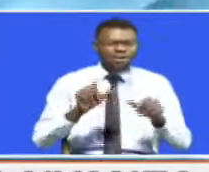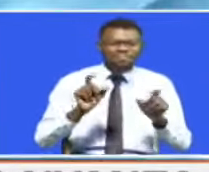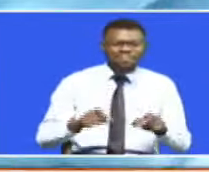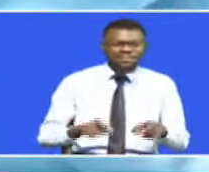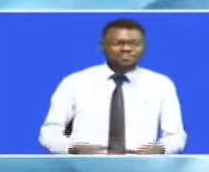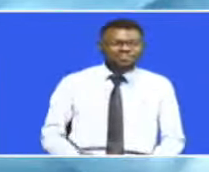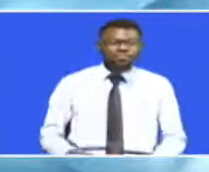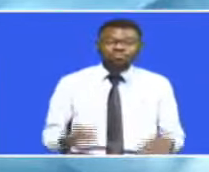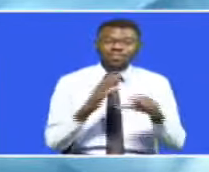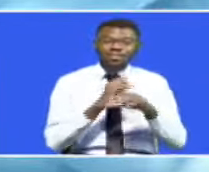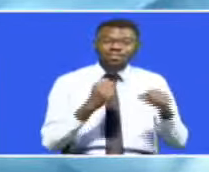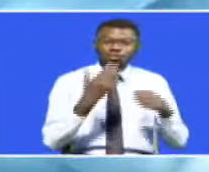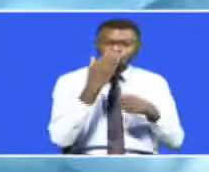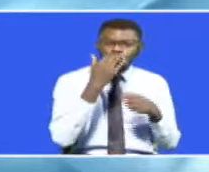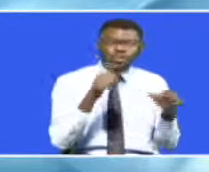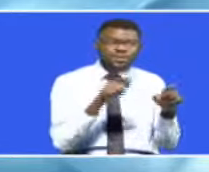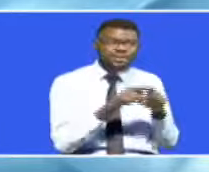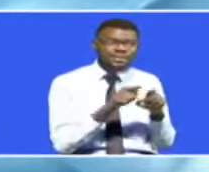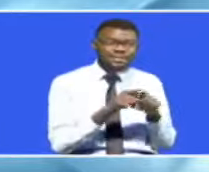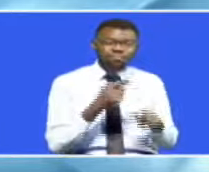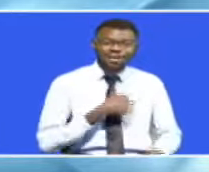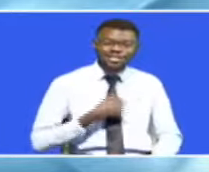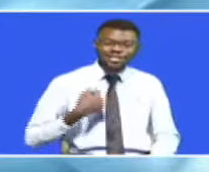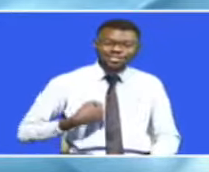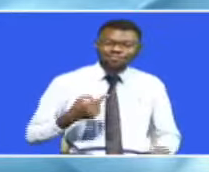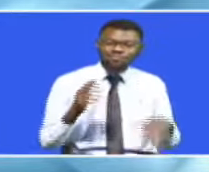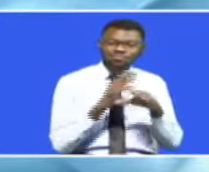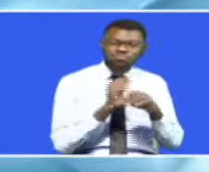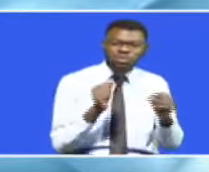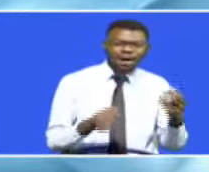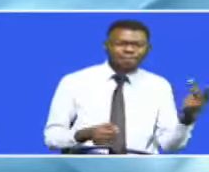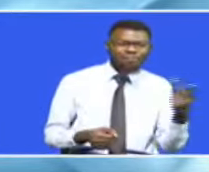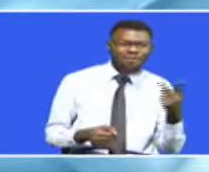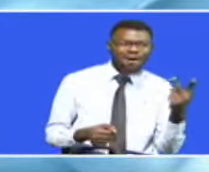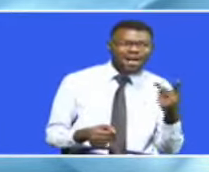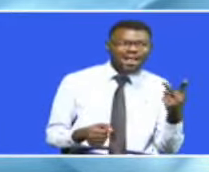President William Ruto and his China counterpart Xi Jinping are set to